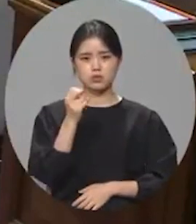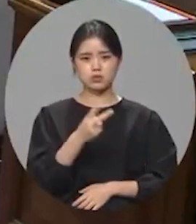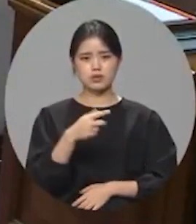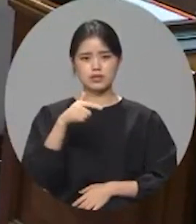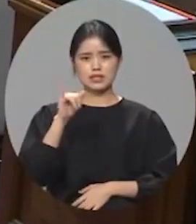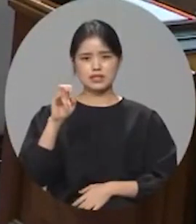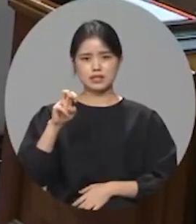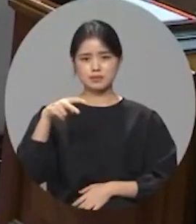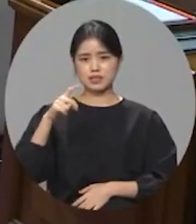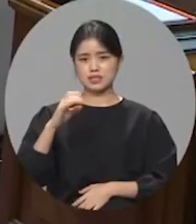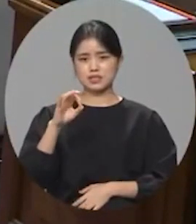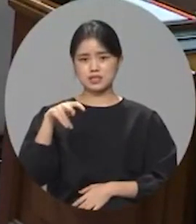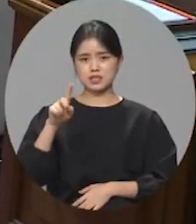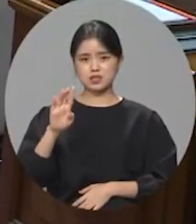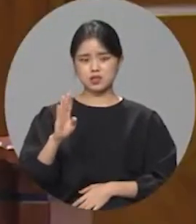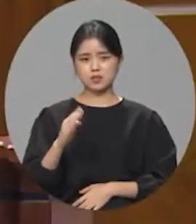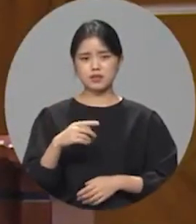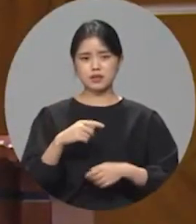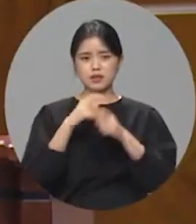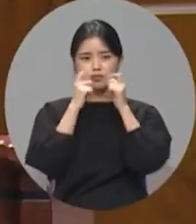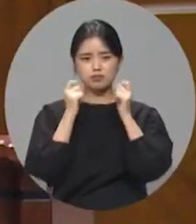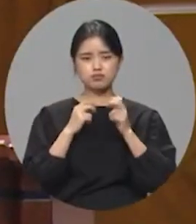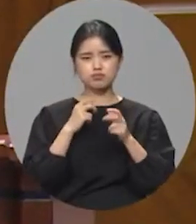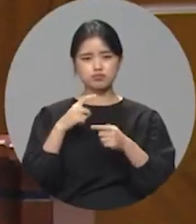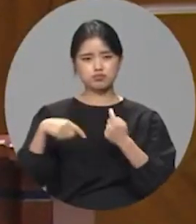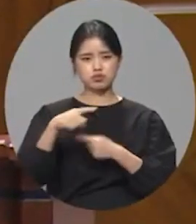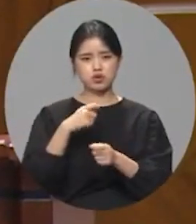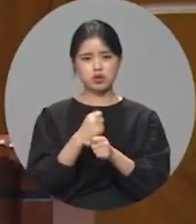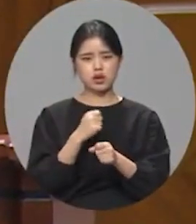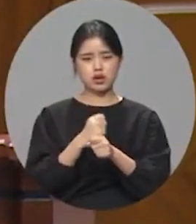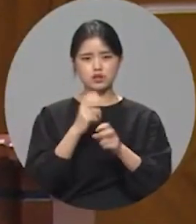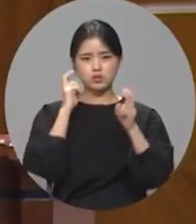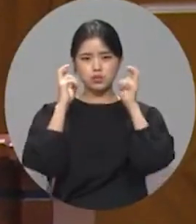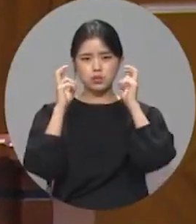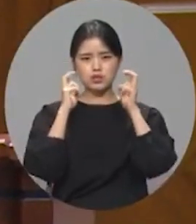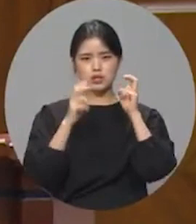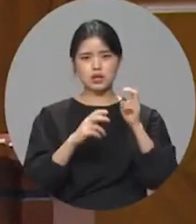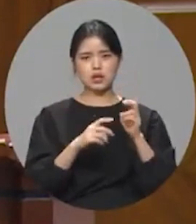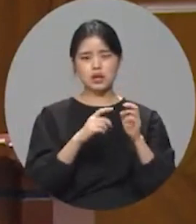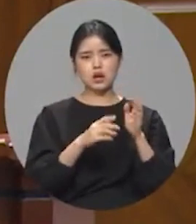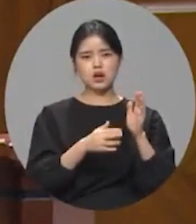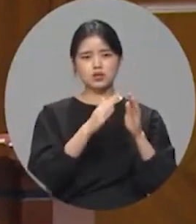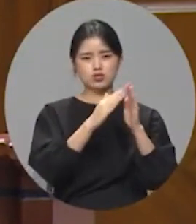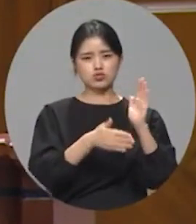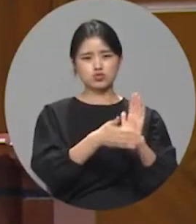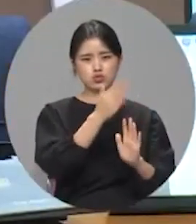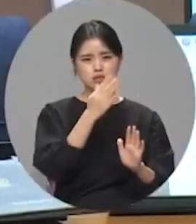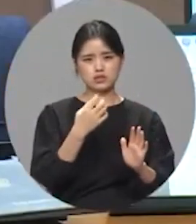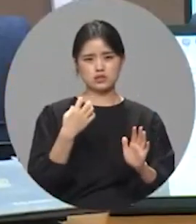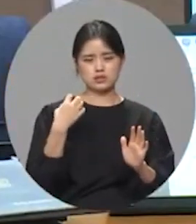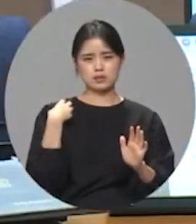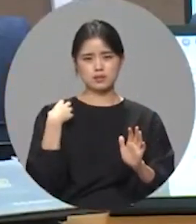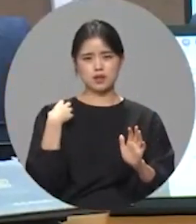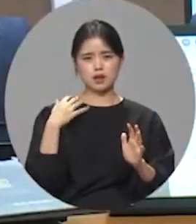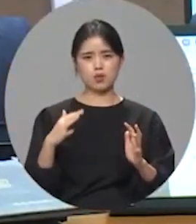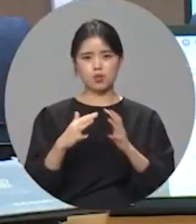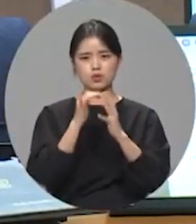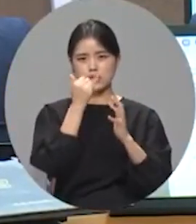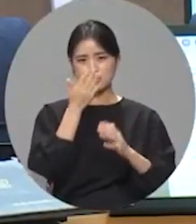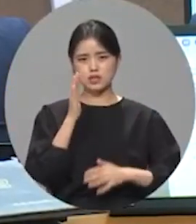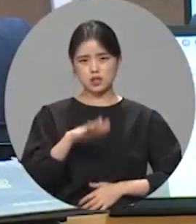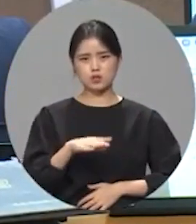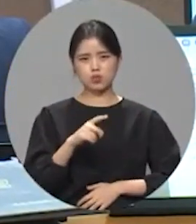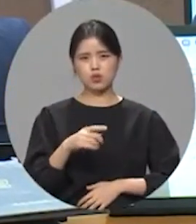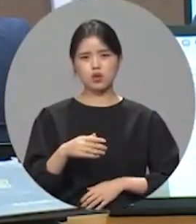김승섭 의원은 자신이 운영하는 회사가 전주시가 발주하는 시설 개선 공사를 맡았는데 도 별다른 조치를 하지 않아